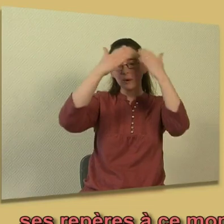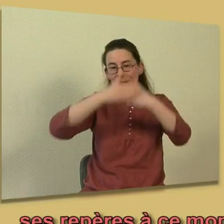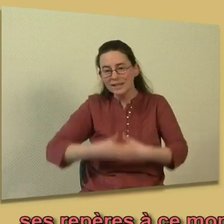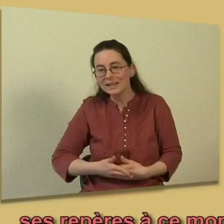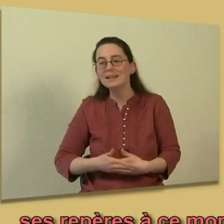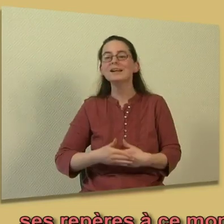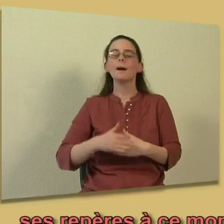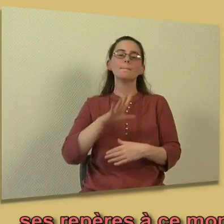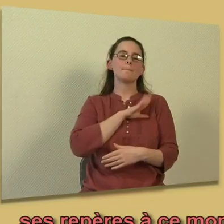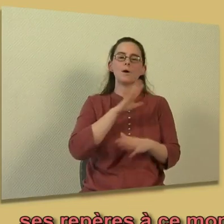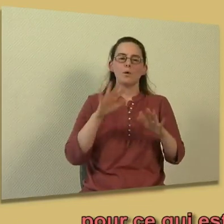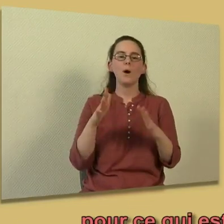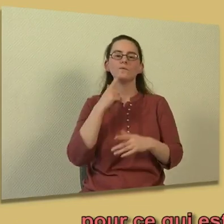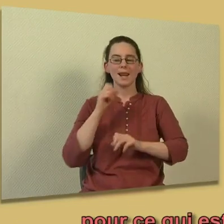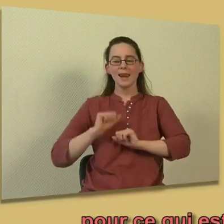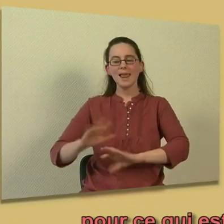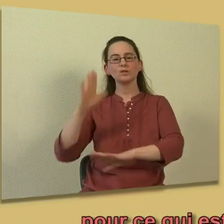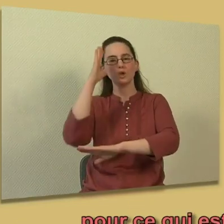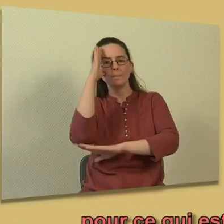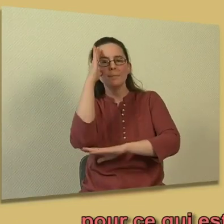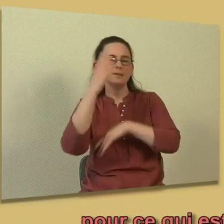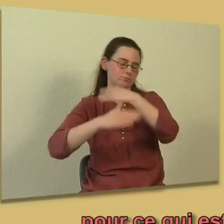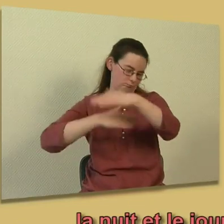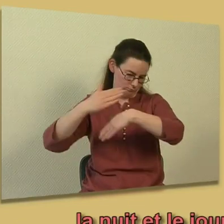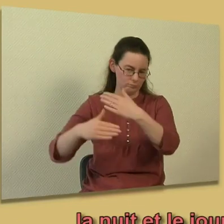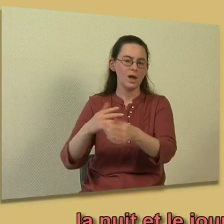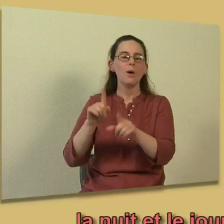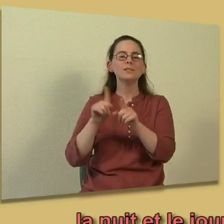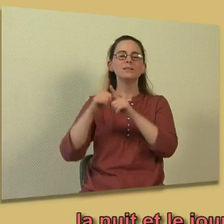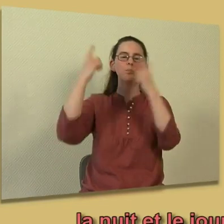moment-là de ce qui est de la nuit et du jour.